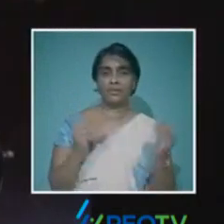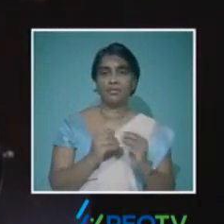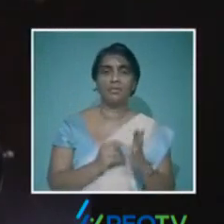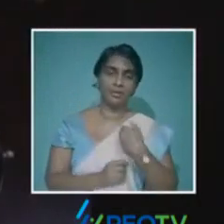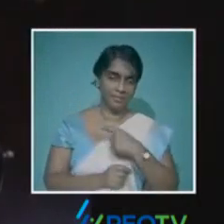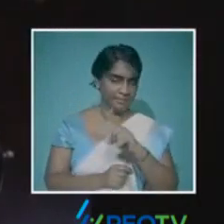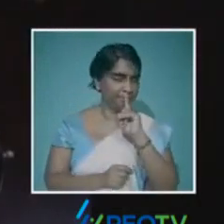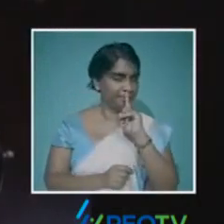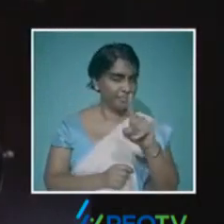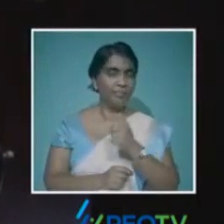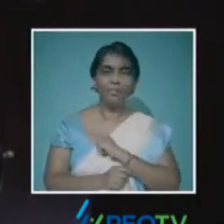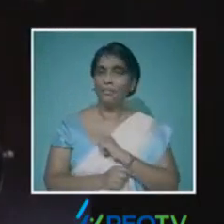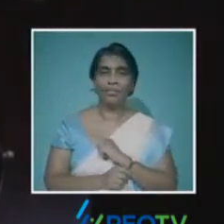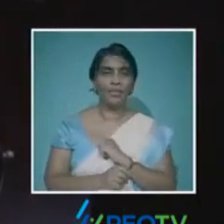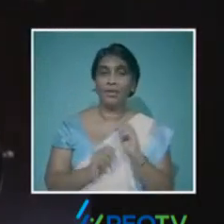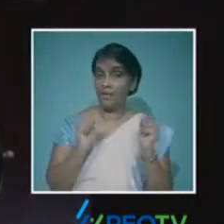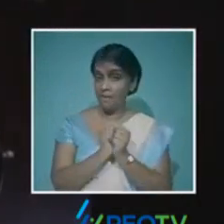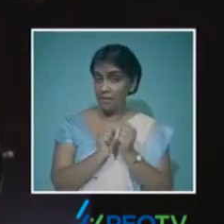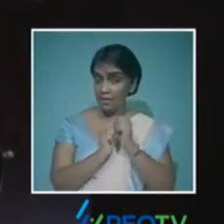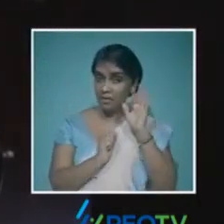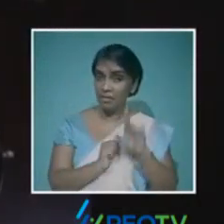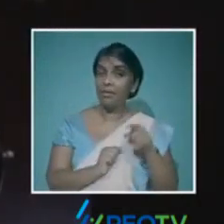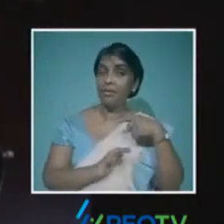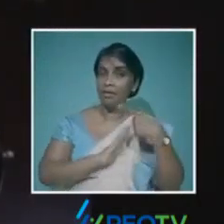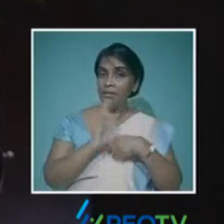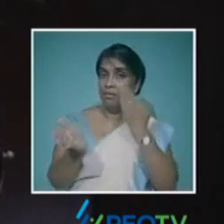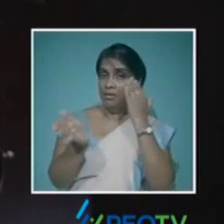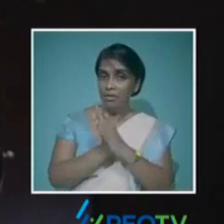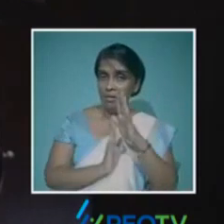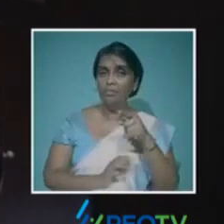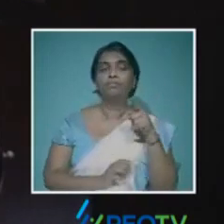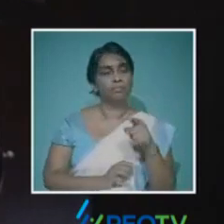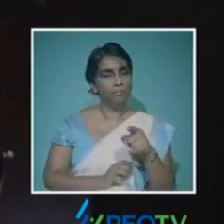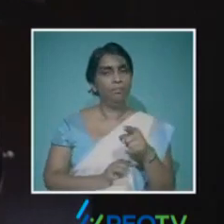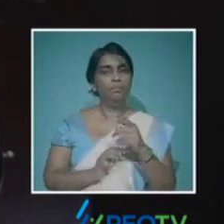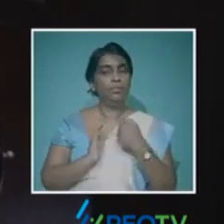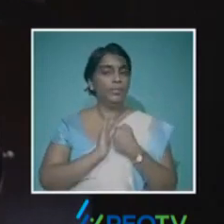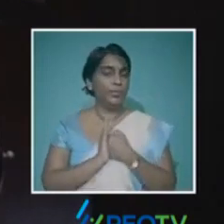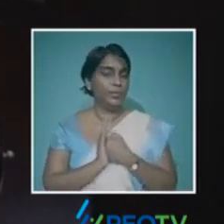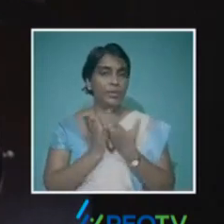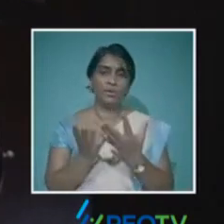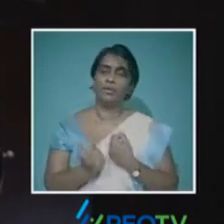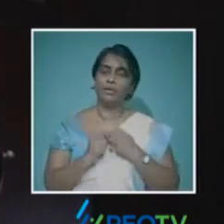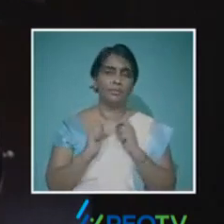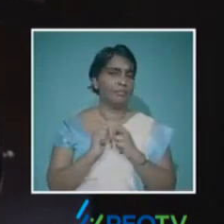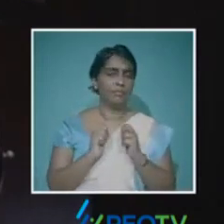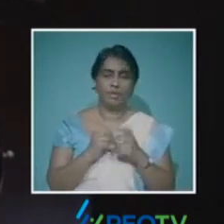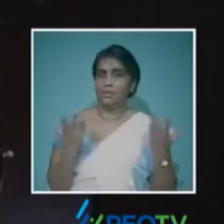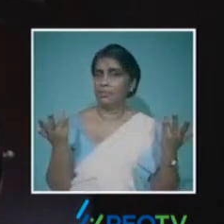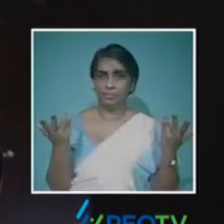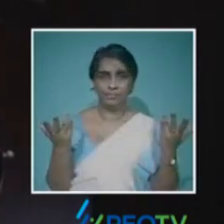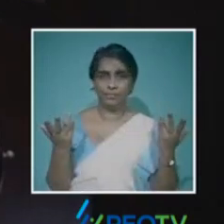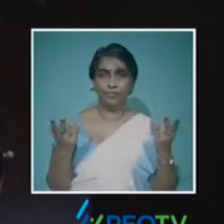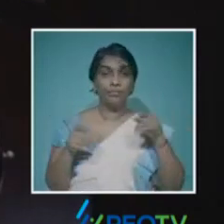පිළිබඳ විවාදයේදී සමගි ජන බලවේගයේ හේෂා විතානගේ මන්ත්‍රීවරයා ප්‍රකාශ කළේ IMF එකඟතා ඇතිකර ගැනීමේදී මහ බැංකු